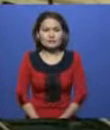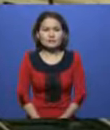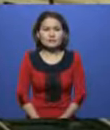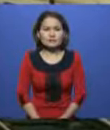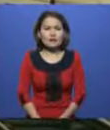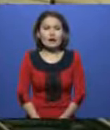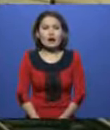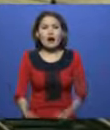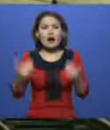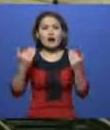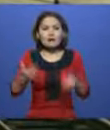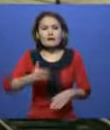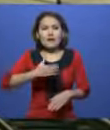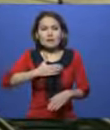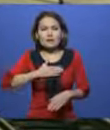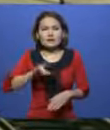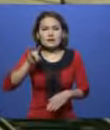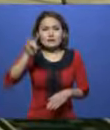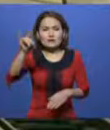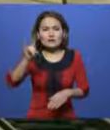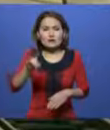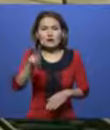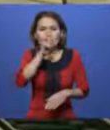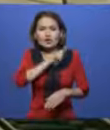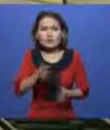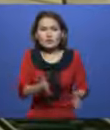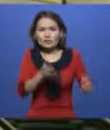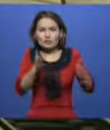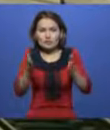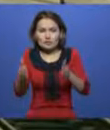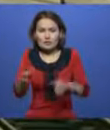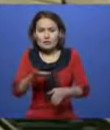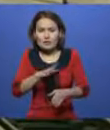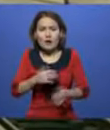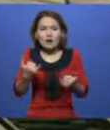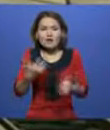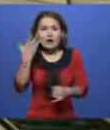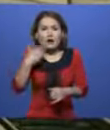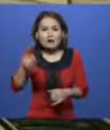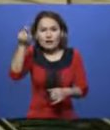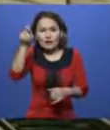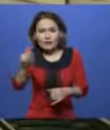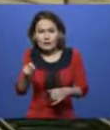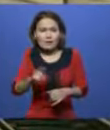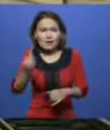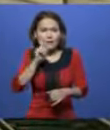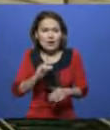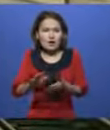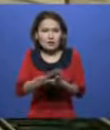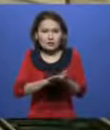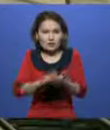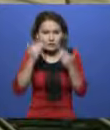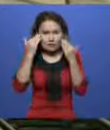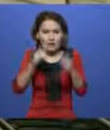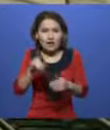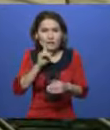Ашығын айтқанда біздің еш нәрседен қабарымыз жоқ. Көппен бірге отарбаны күтіп отырмыз. Оның кешігетіні, не келмейтіні жөнінде бірде бір